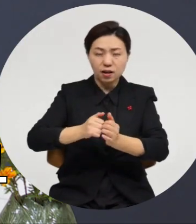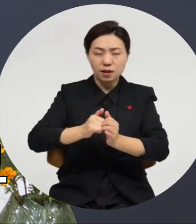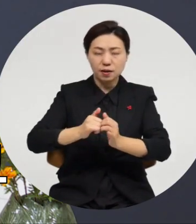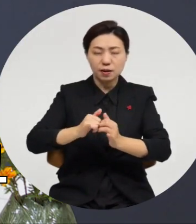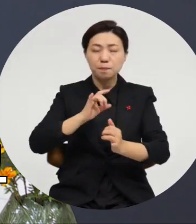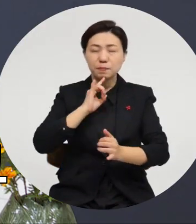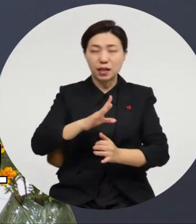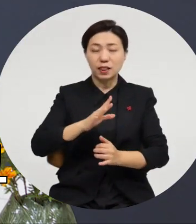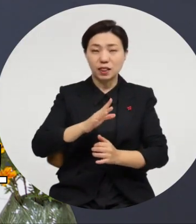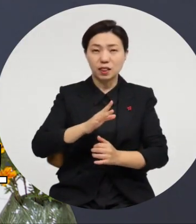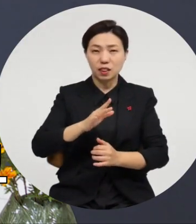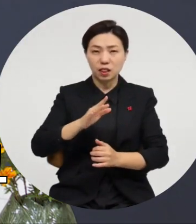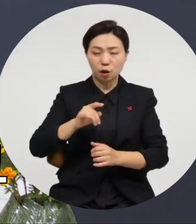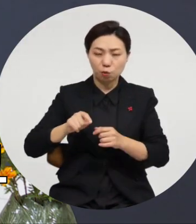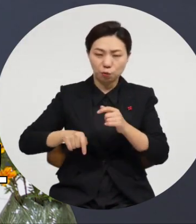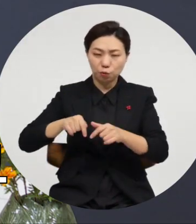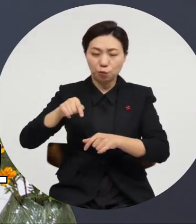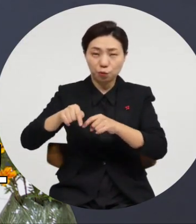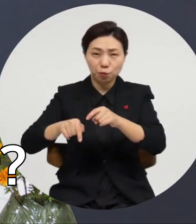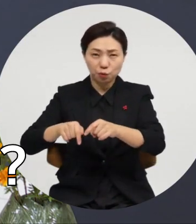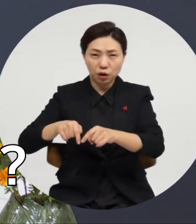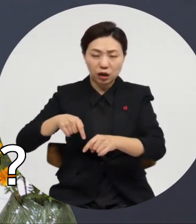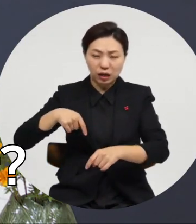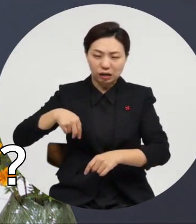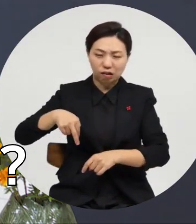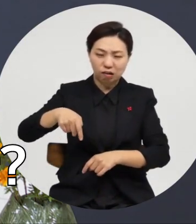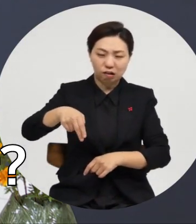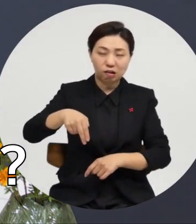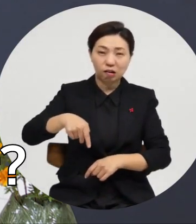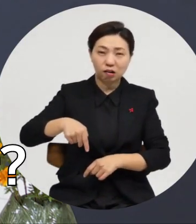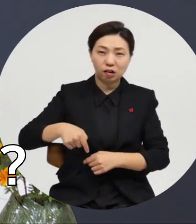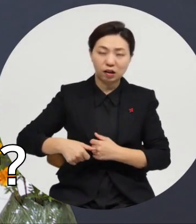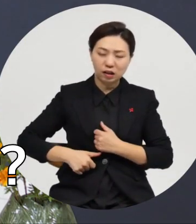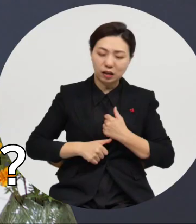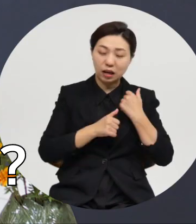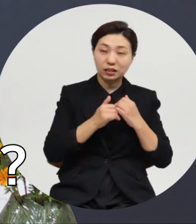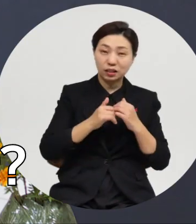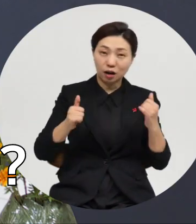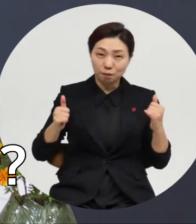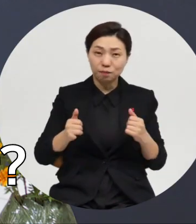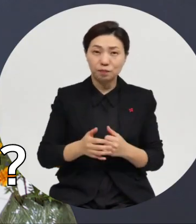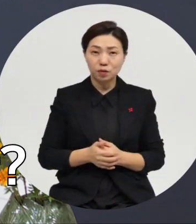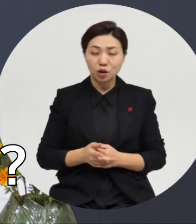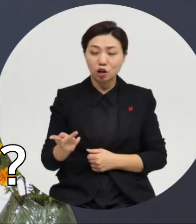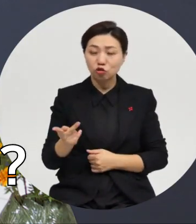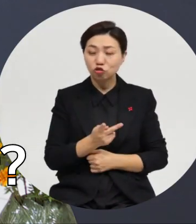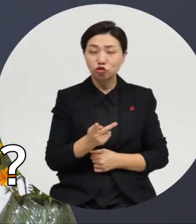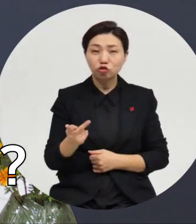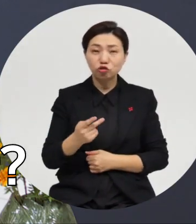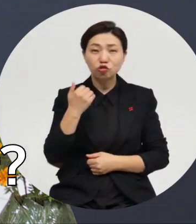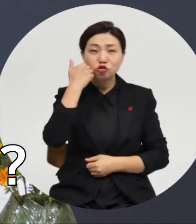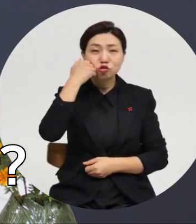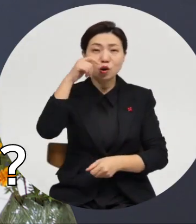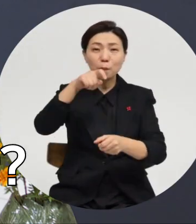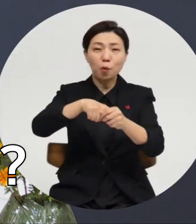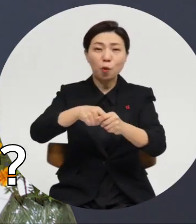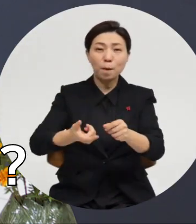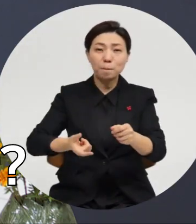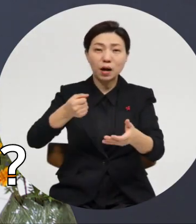이렇게 각오하고, 결심만 하고, 걷는 거는 게으른 사람하고, 누가 더